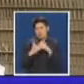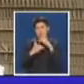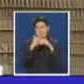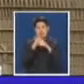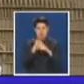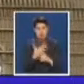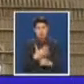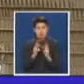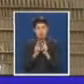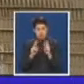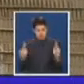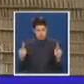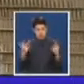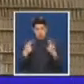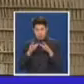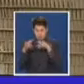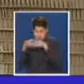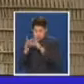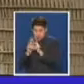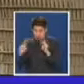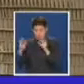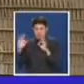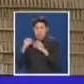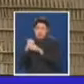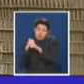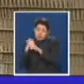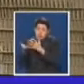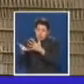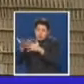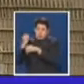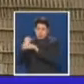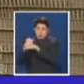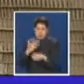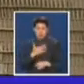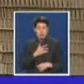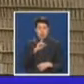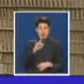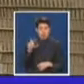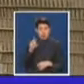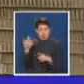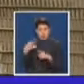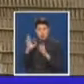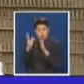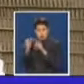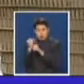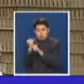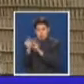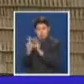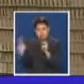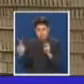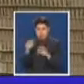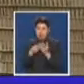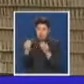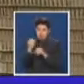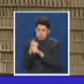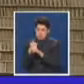ที่เป็นกรรมการอิสระก็ว่ากันไปนะครับแต่ว่าเท่าที่มีโอกาสได้สอบถามเนี่ยทุกท่านที่รับงานไปเ